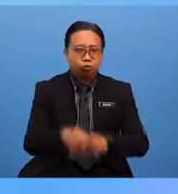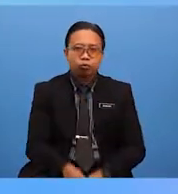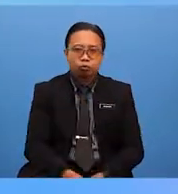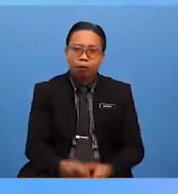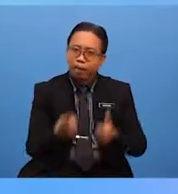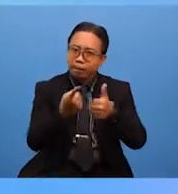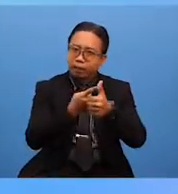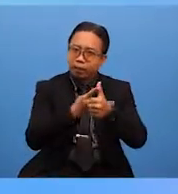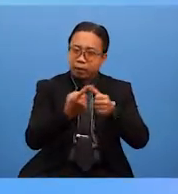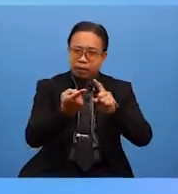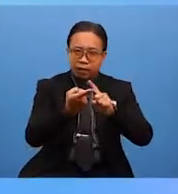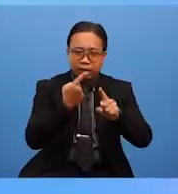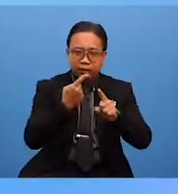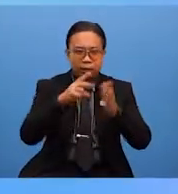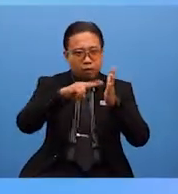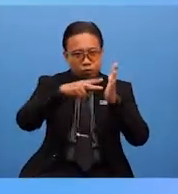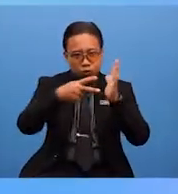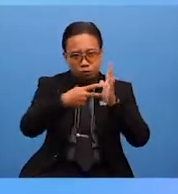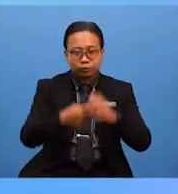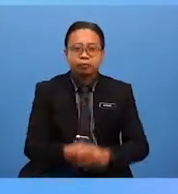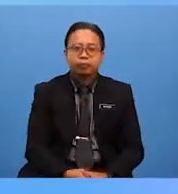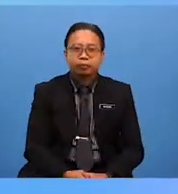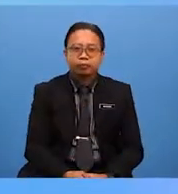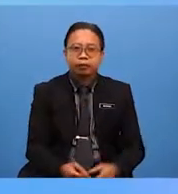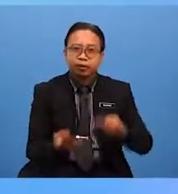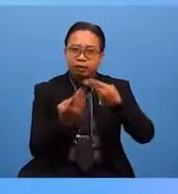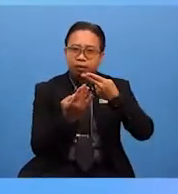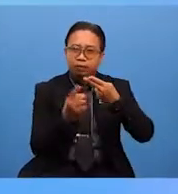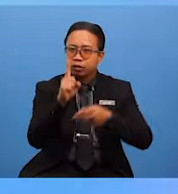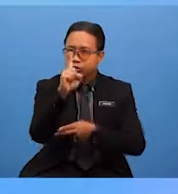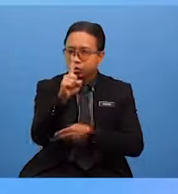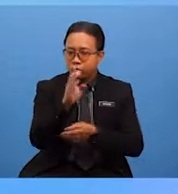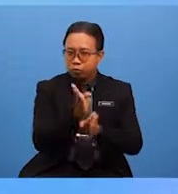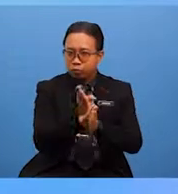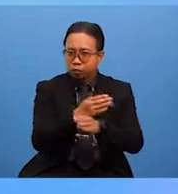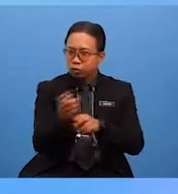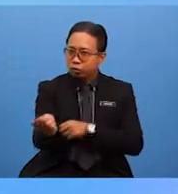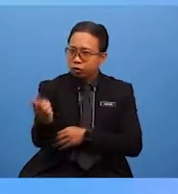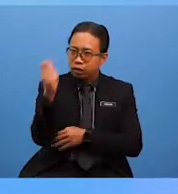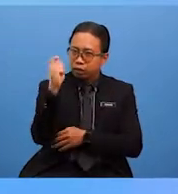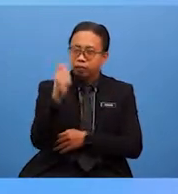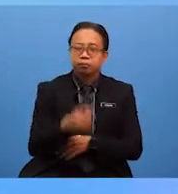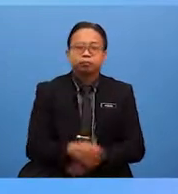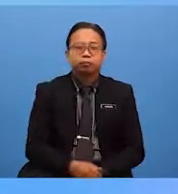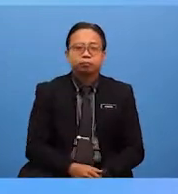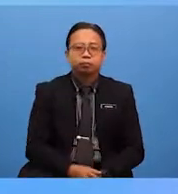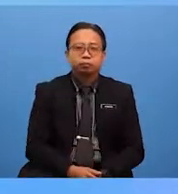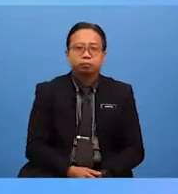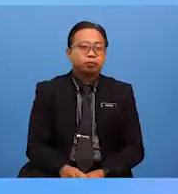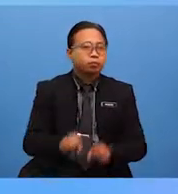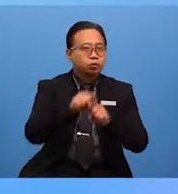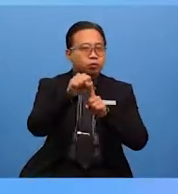dari segi definisi Haber jelas waktu bentuk tenaga manakala